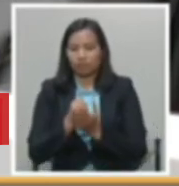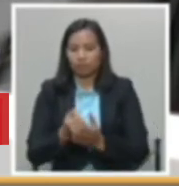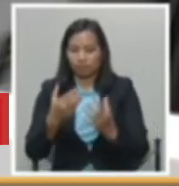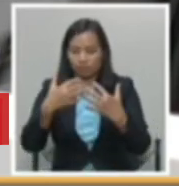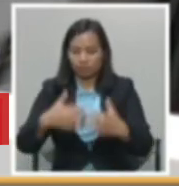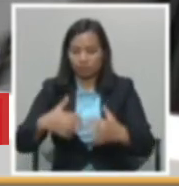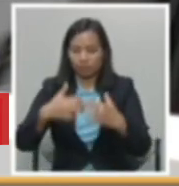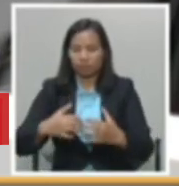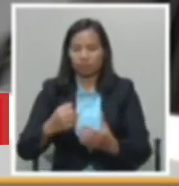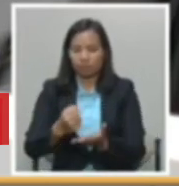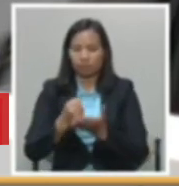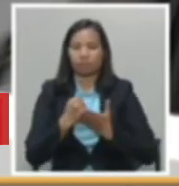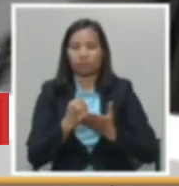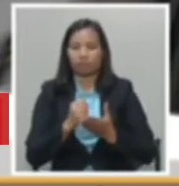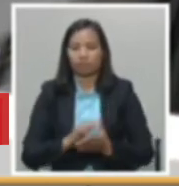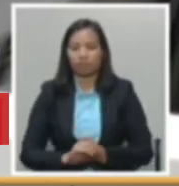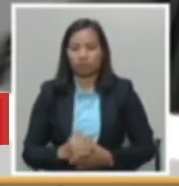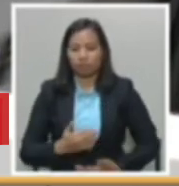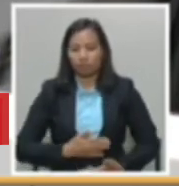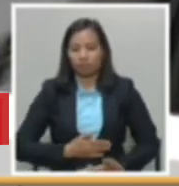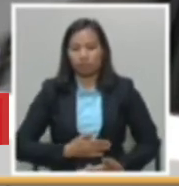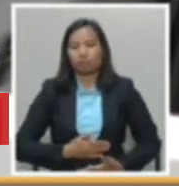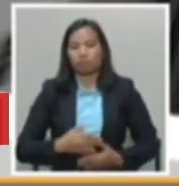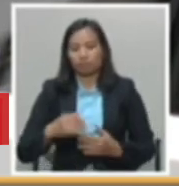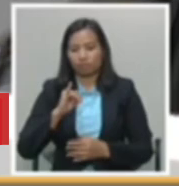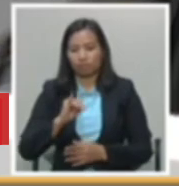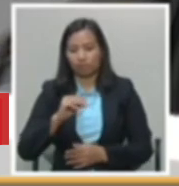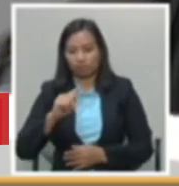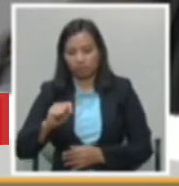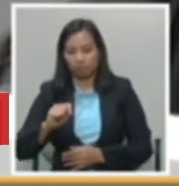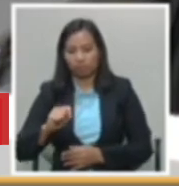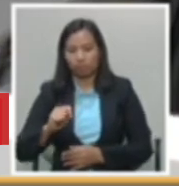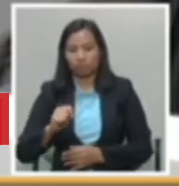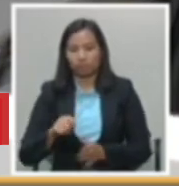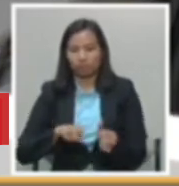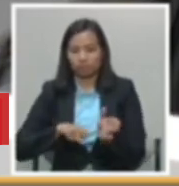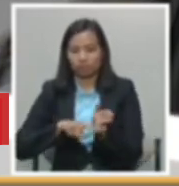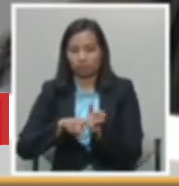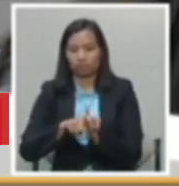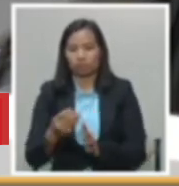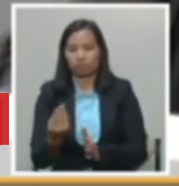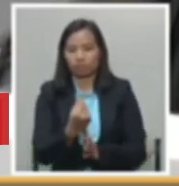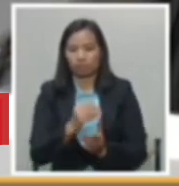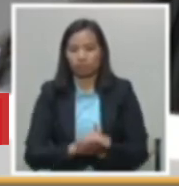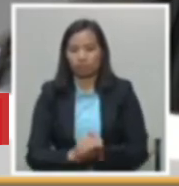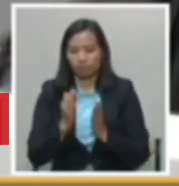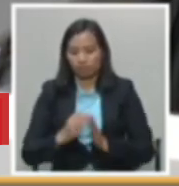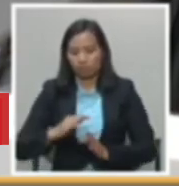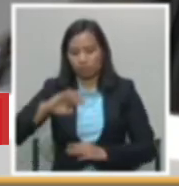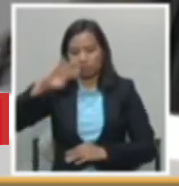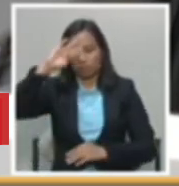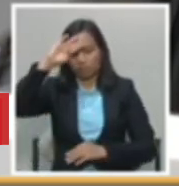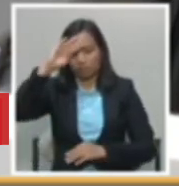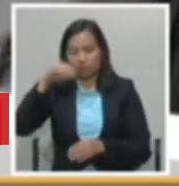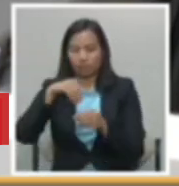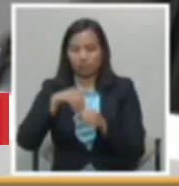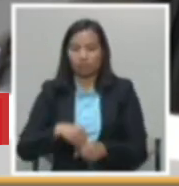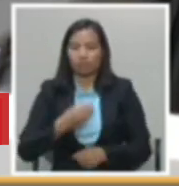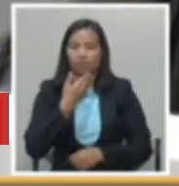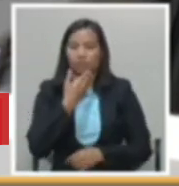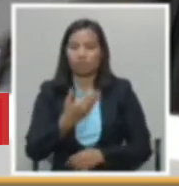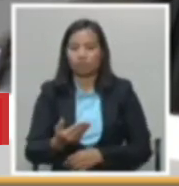ไตการฟอกไตด้วยหน้าท้องนั้นค่อนข้างจะติดเชื้อและคนไข้จะอยู่ได้ไม่ยืนยาวเท่า